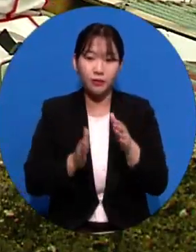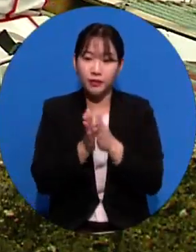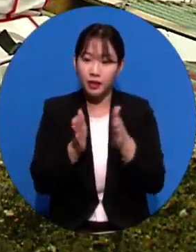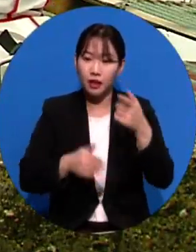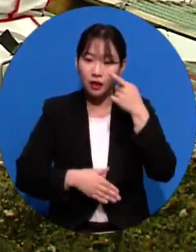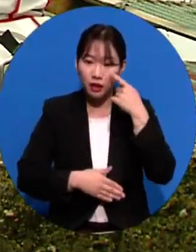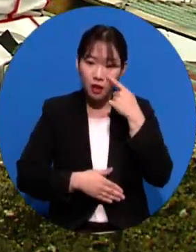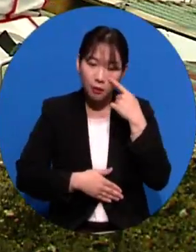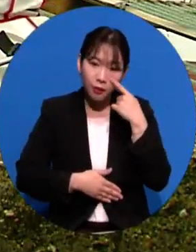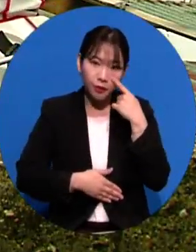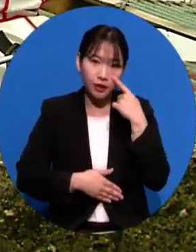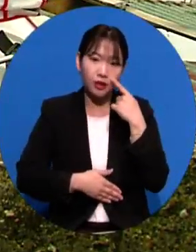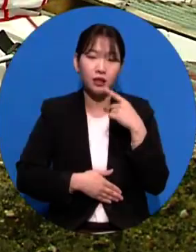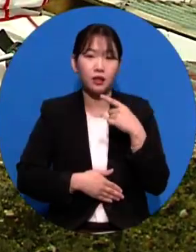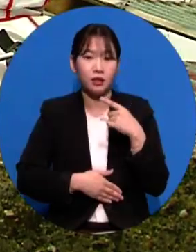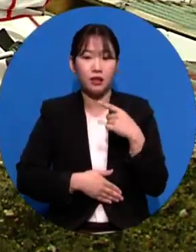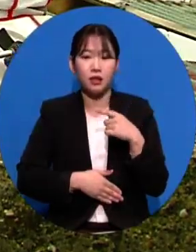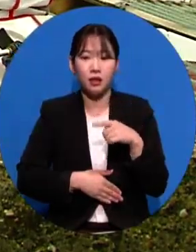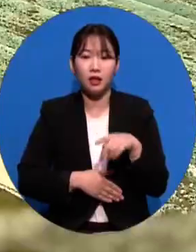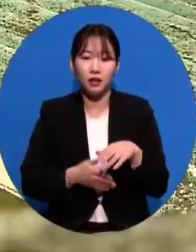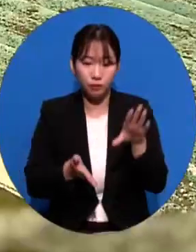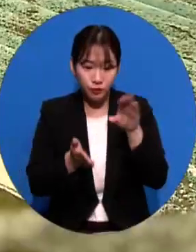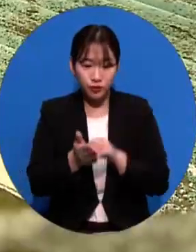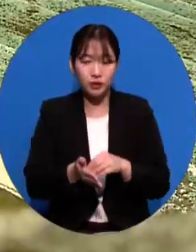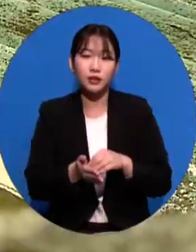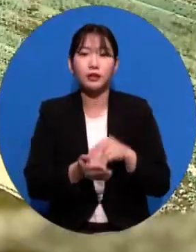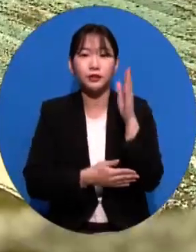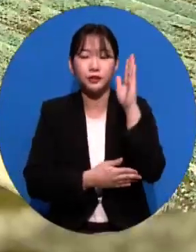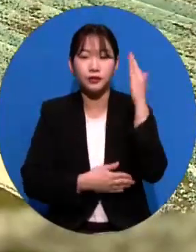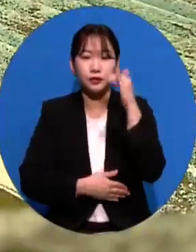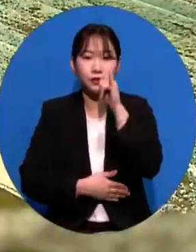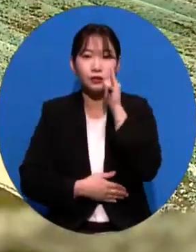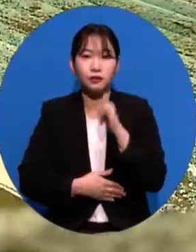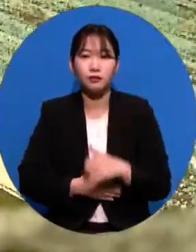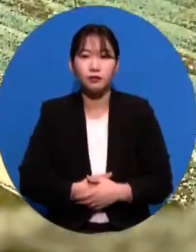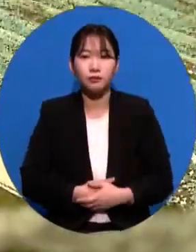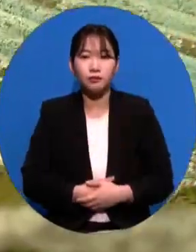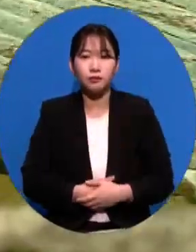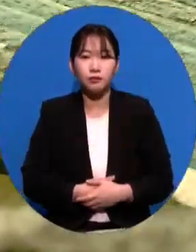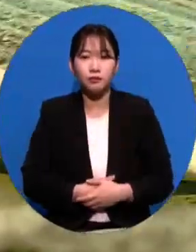대책의 선결 과제로 지적되고 있습니다 mbc 뉴스 운 연철 입니다